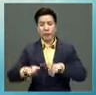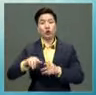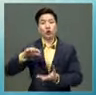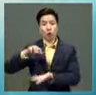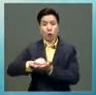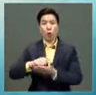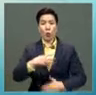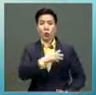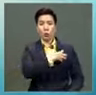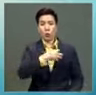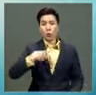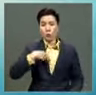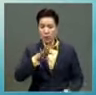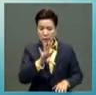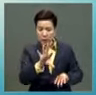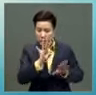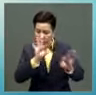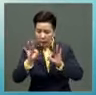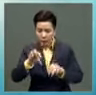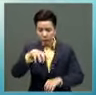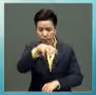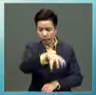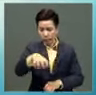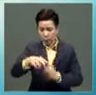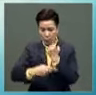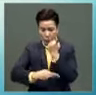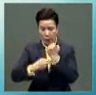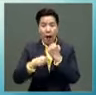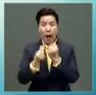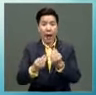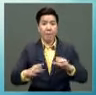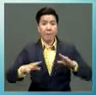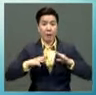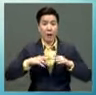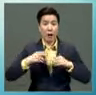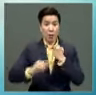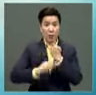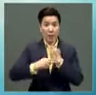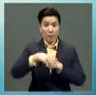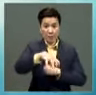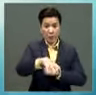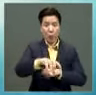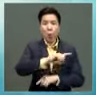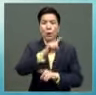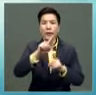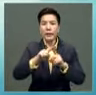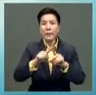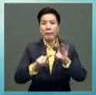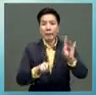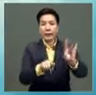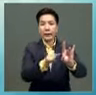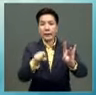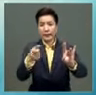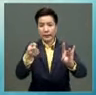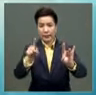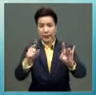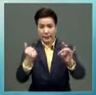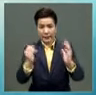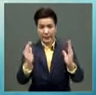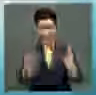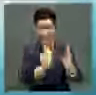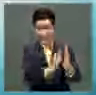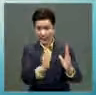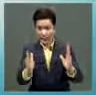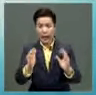านทูตเป็นผู้เลือกโดยมีการกำหนดพักที่โรงแรมดีวารีระหว่างวันที่8ถึง11กรกฎาคมและมีภารกิ